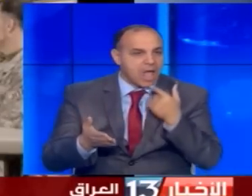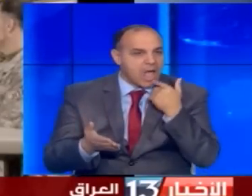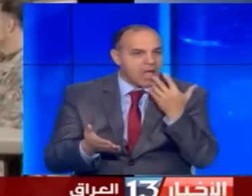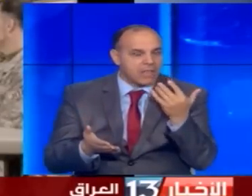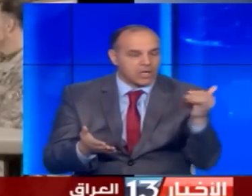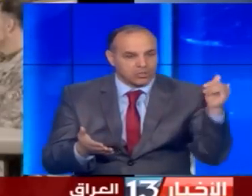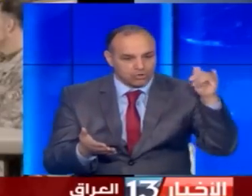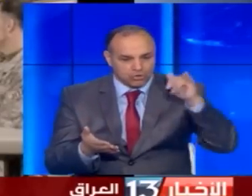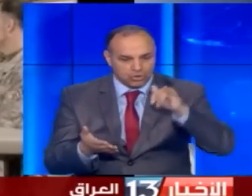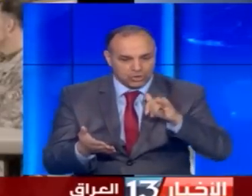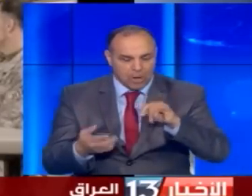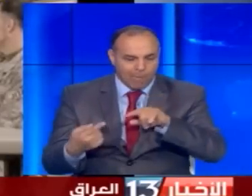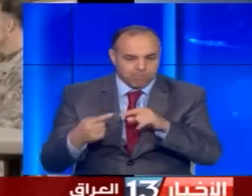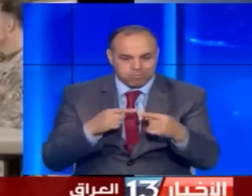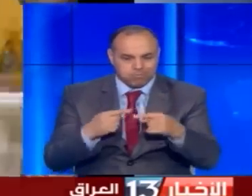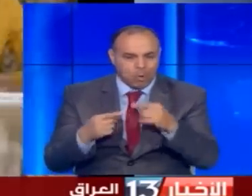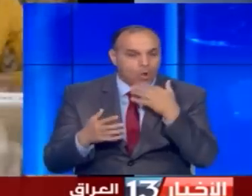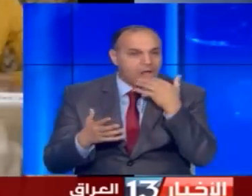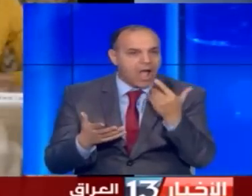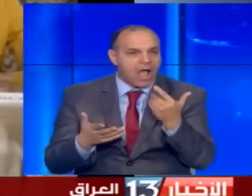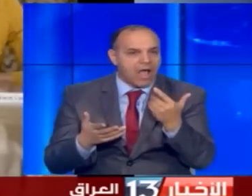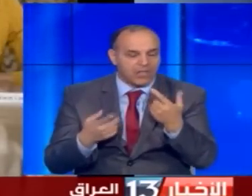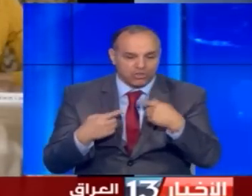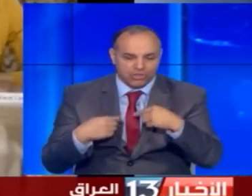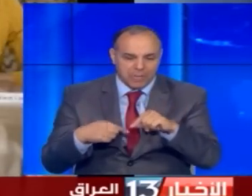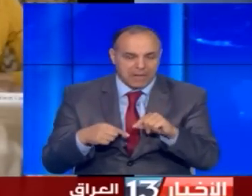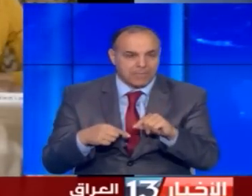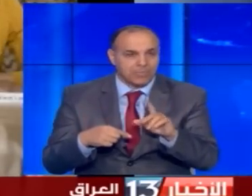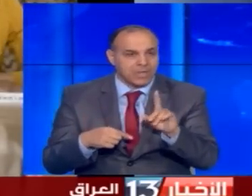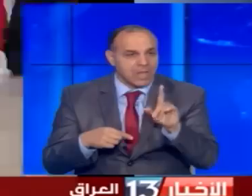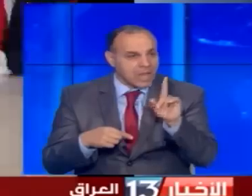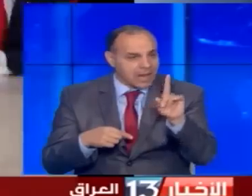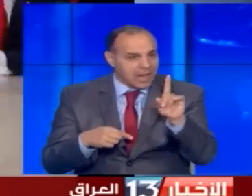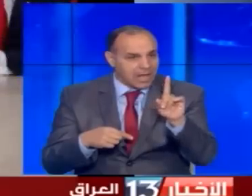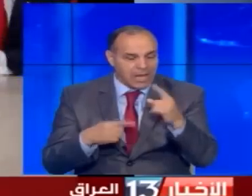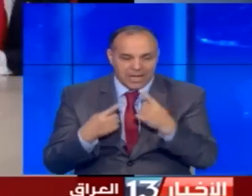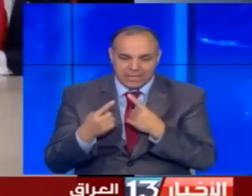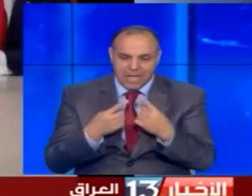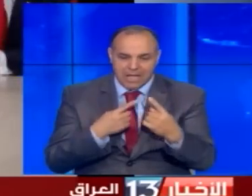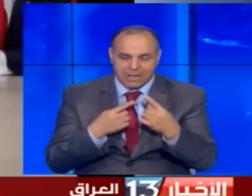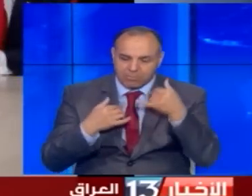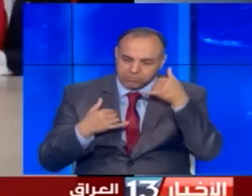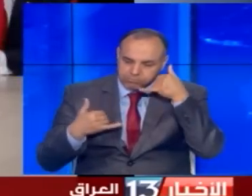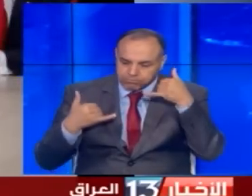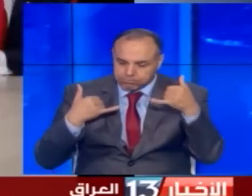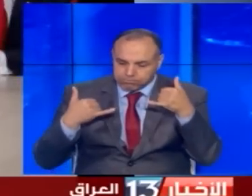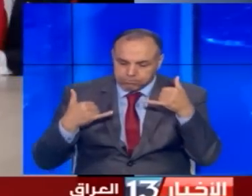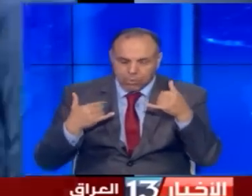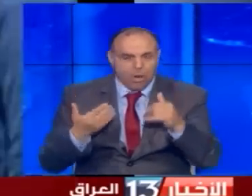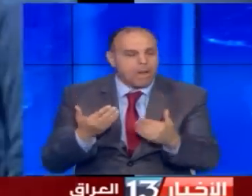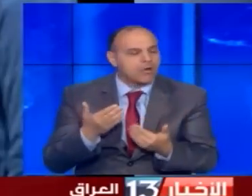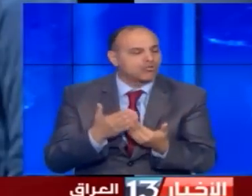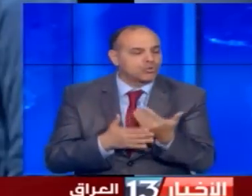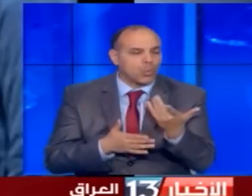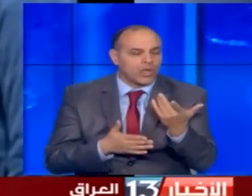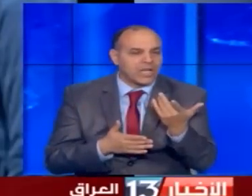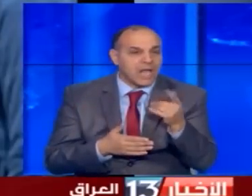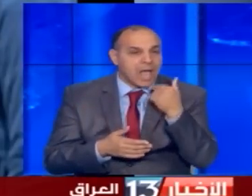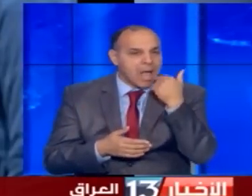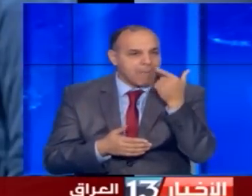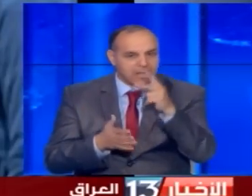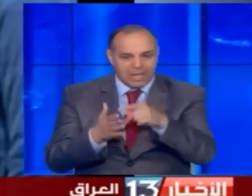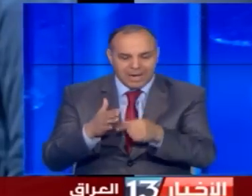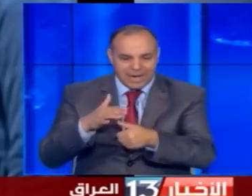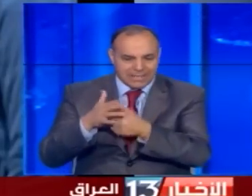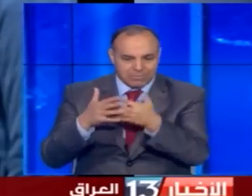جاء بسبب خلافات على كيفية عقد الاجتماع، لكنهما تحدثا عبر الهاتف حول تطورات الأوضاع سيما بعد قرار